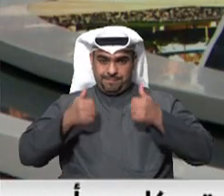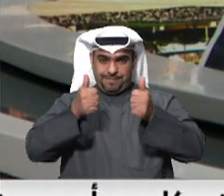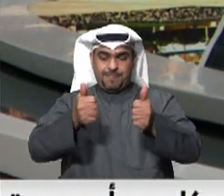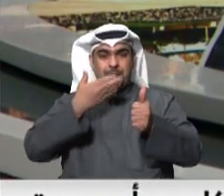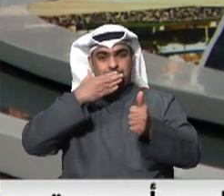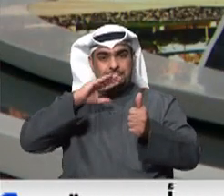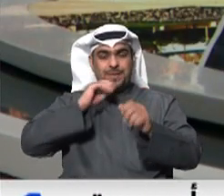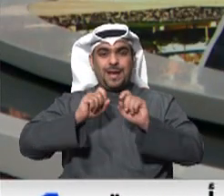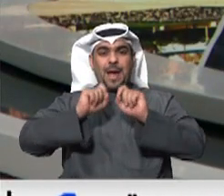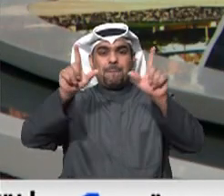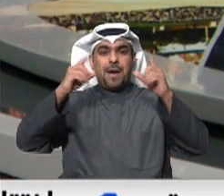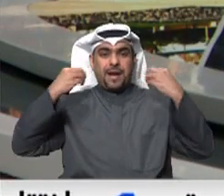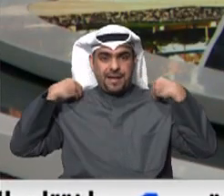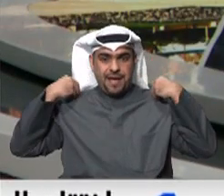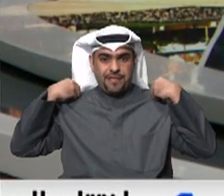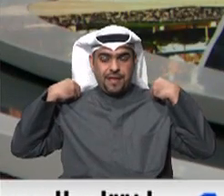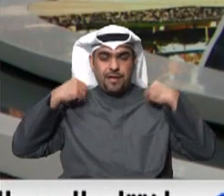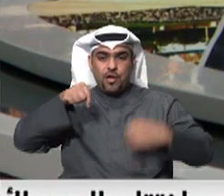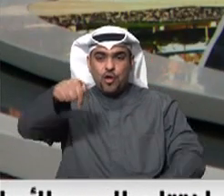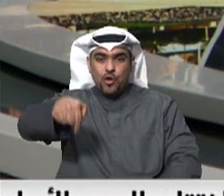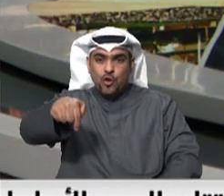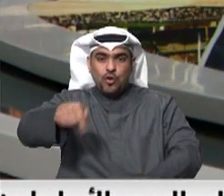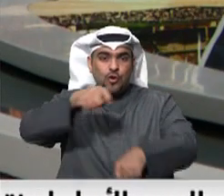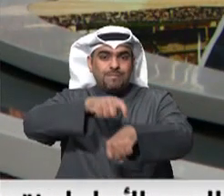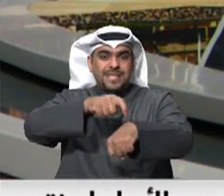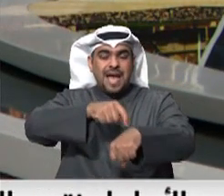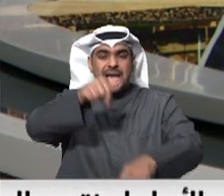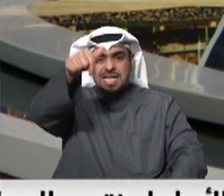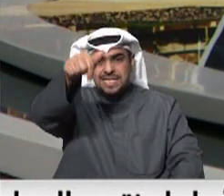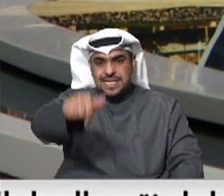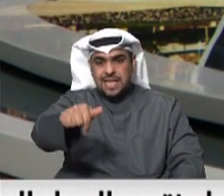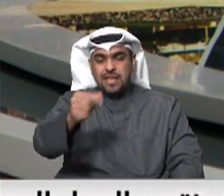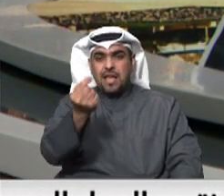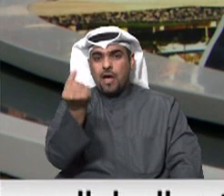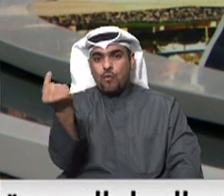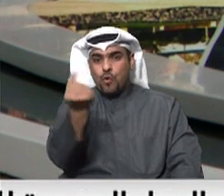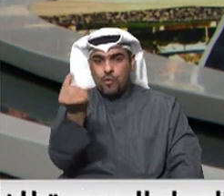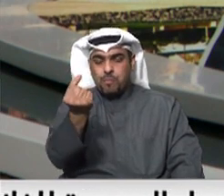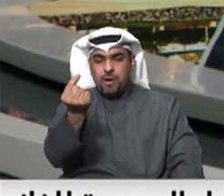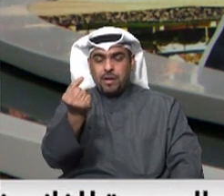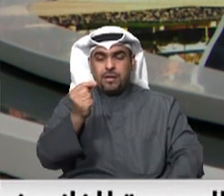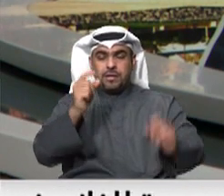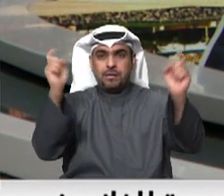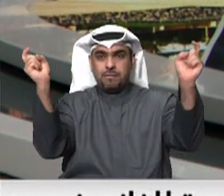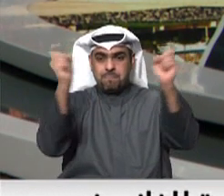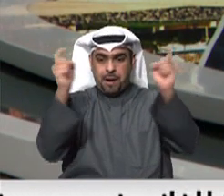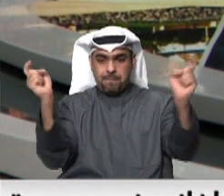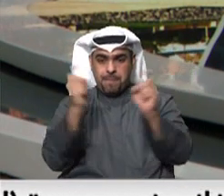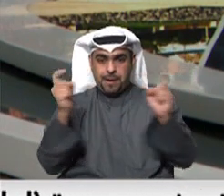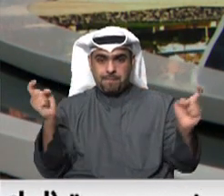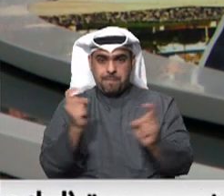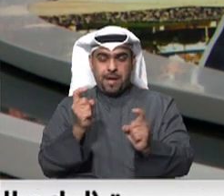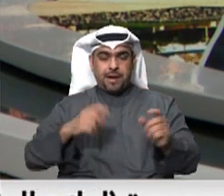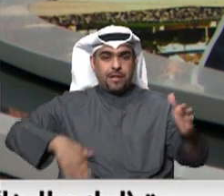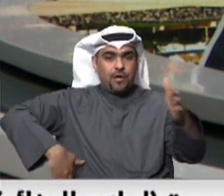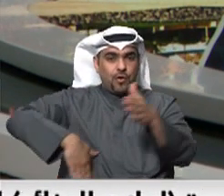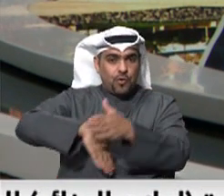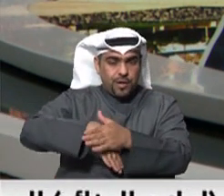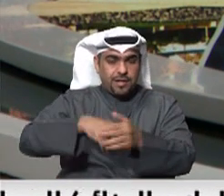تنطلق في 6:15 من مساء اليوم منافسات الجولة 17 لمنافسات الدوري الممتاز لكرة